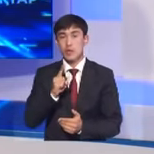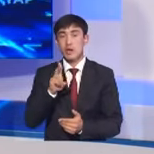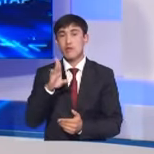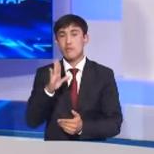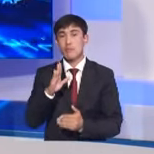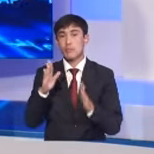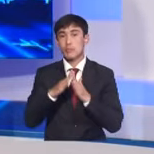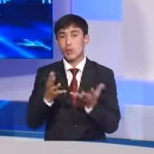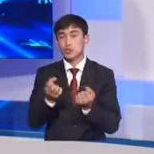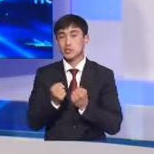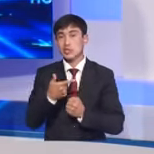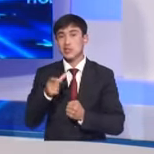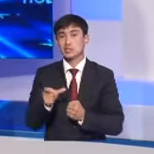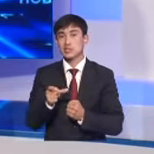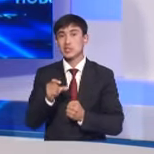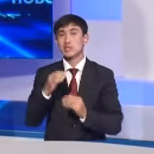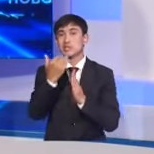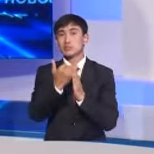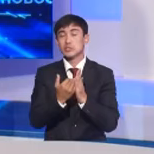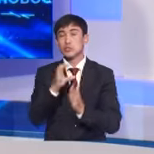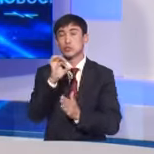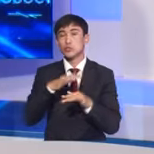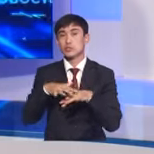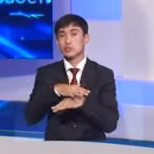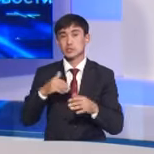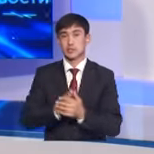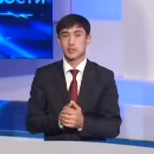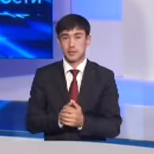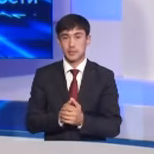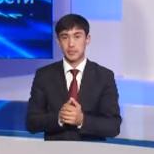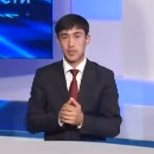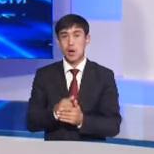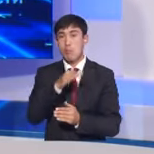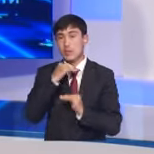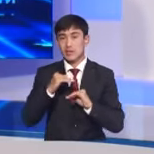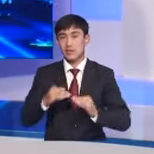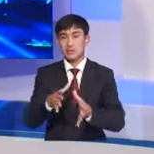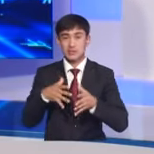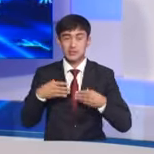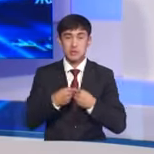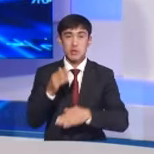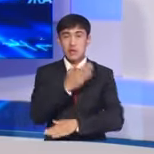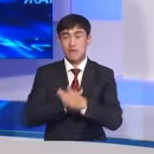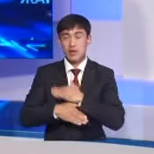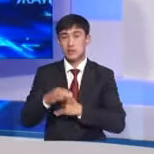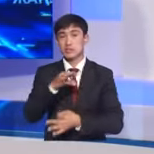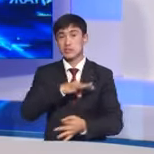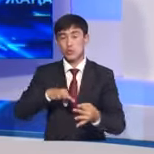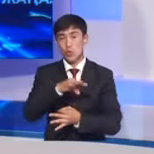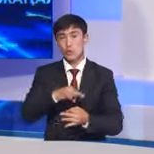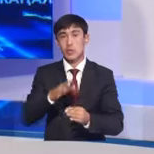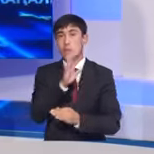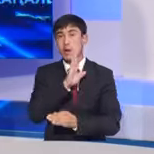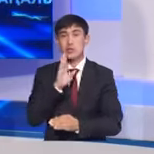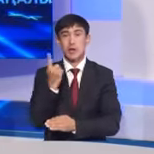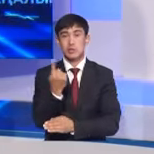что квадратные метры получили граждане из списка социально уязвимых слоев населения, многодетные семьи, инвалиды,